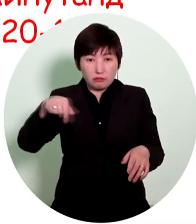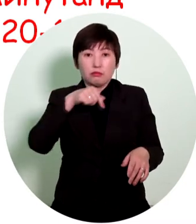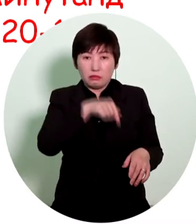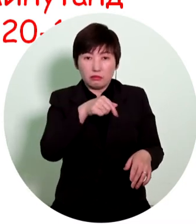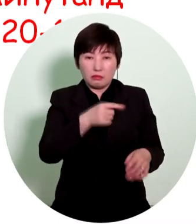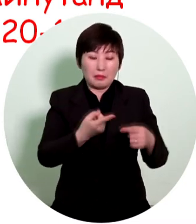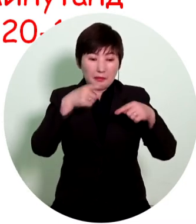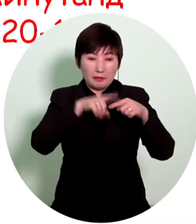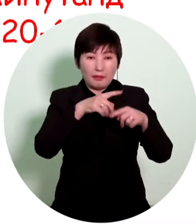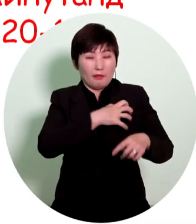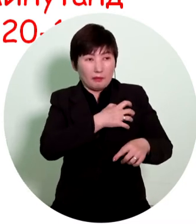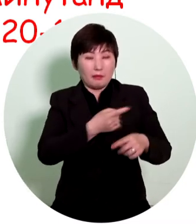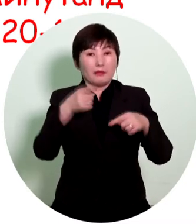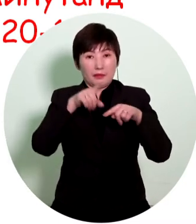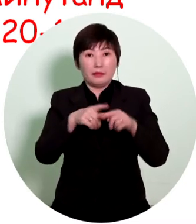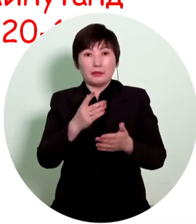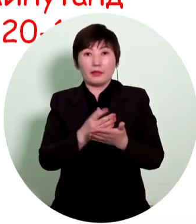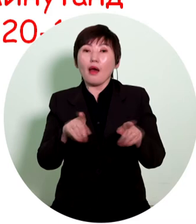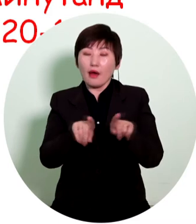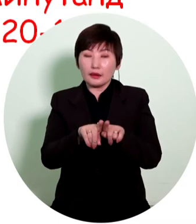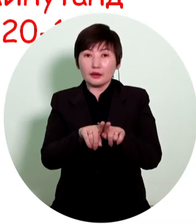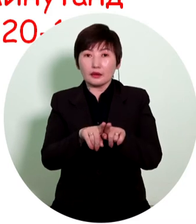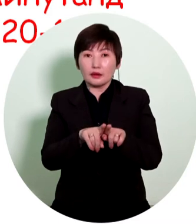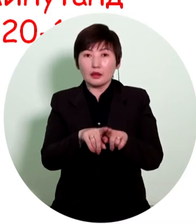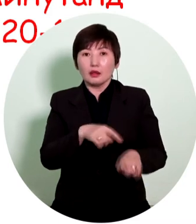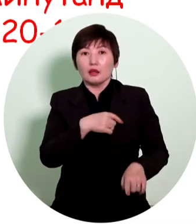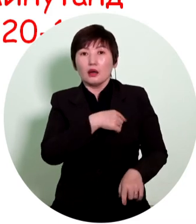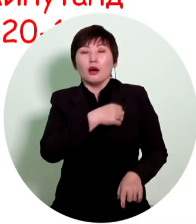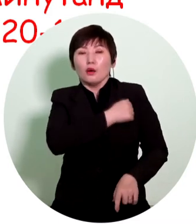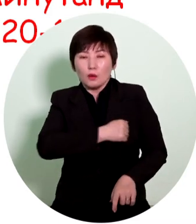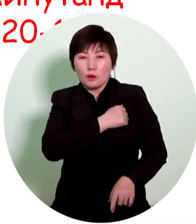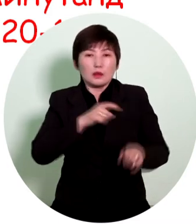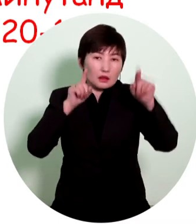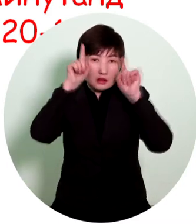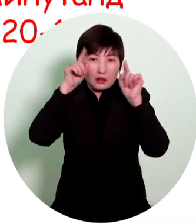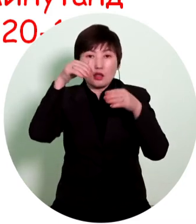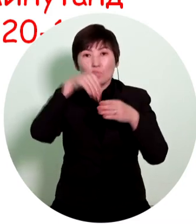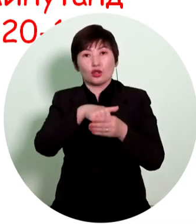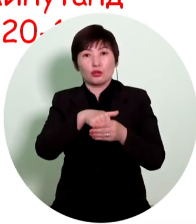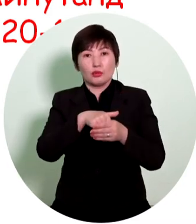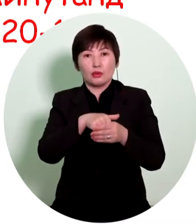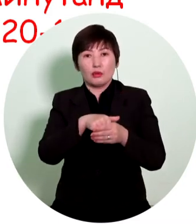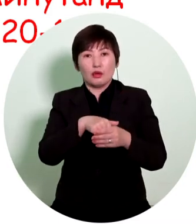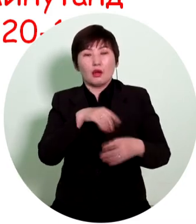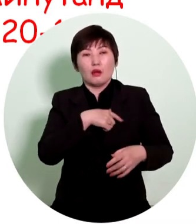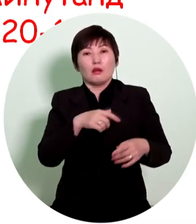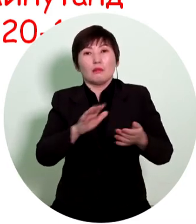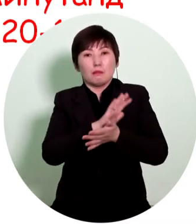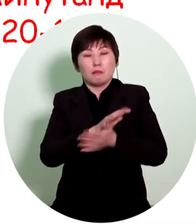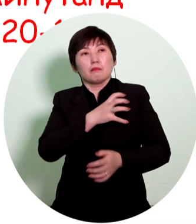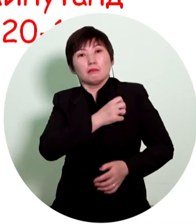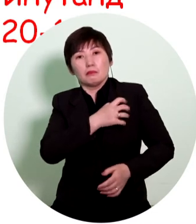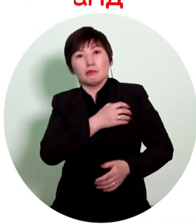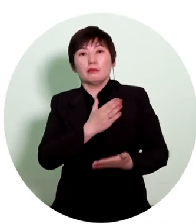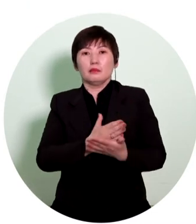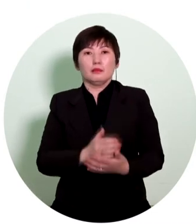120-140 болоод цохилж байгаа жишээтэй. Яг түүнтэй адилхан зүрх уурлсан, стресст орсон тохиолдолд ингэж яхна хурдан